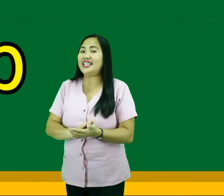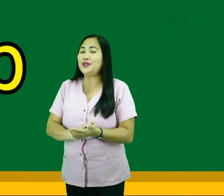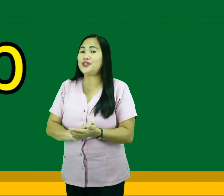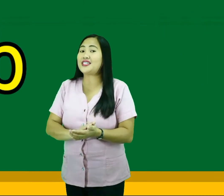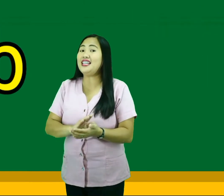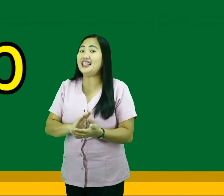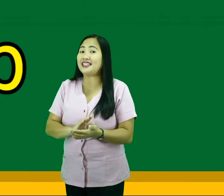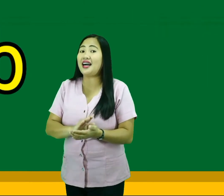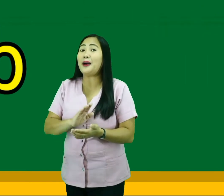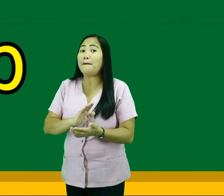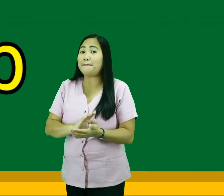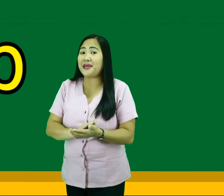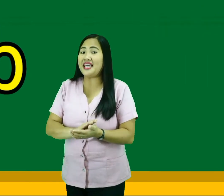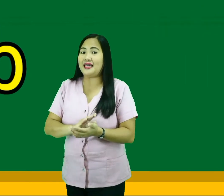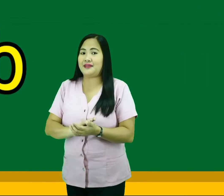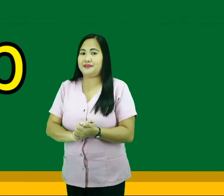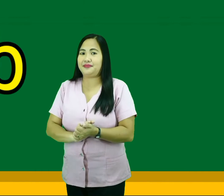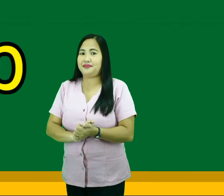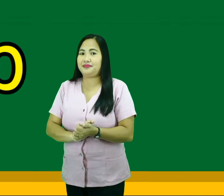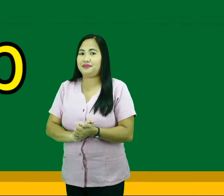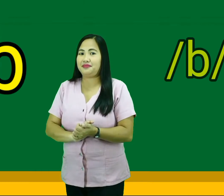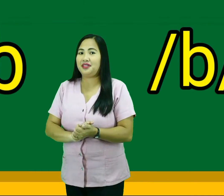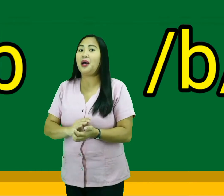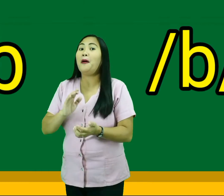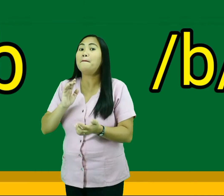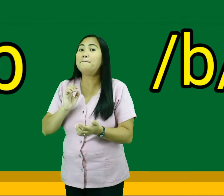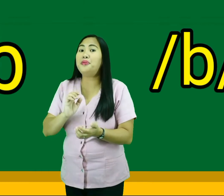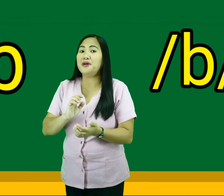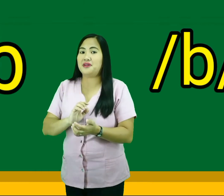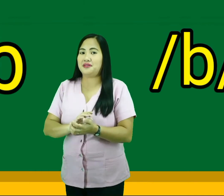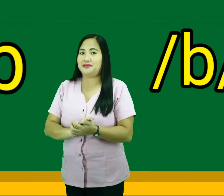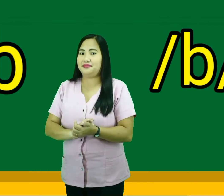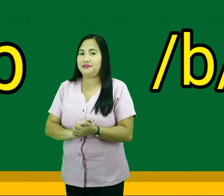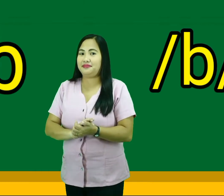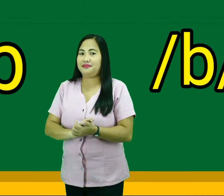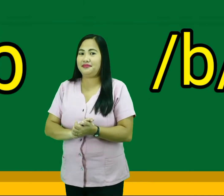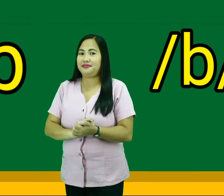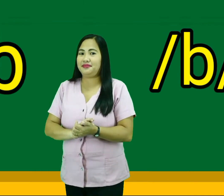ang tingog sa letra B? B.